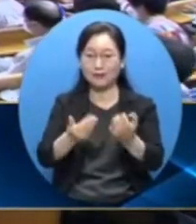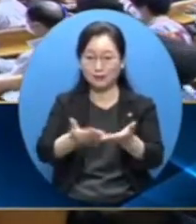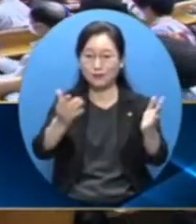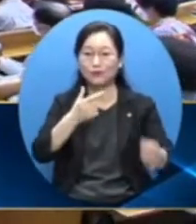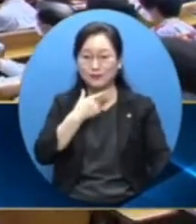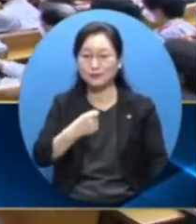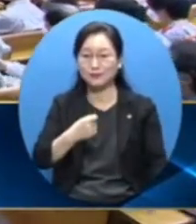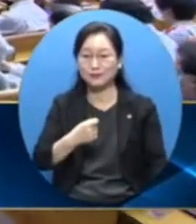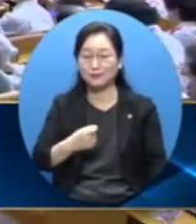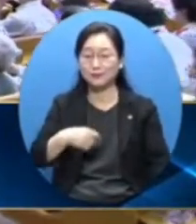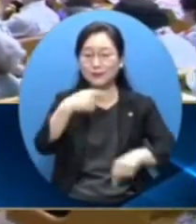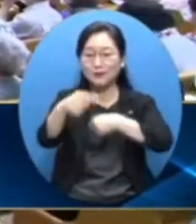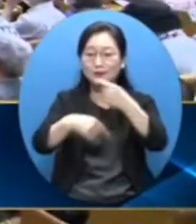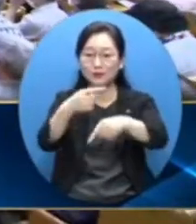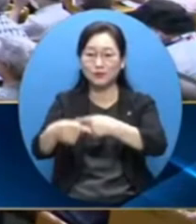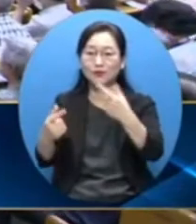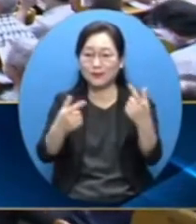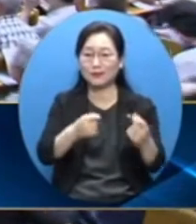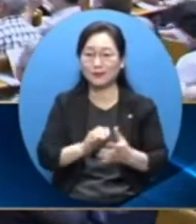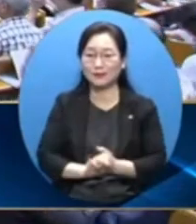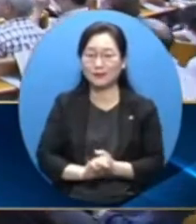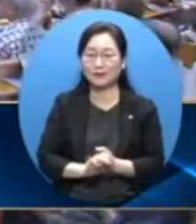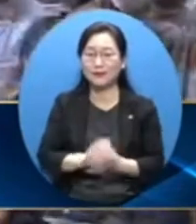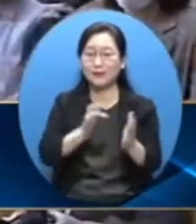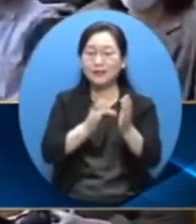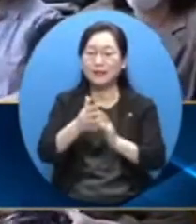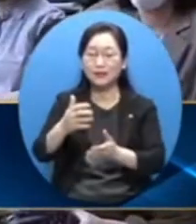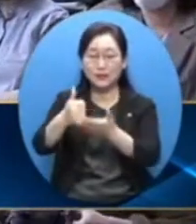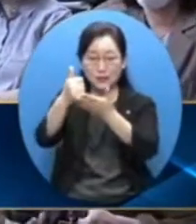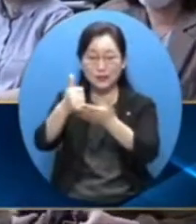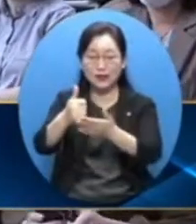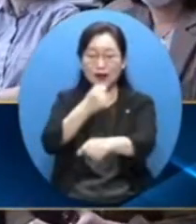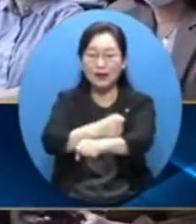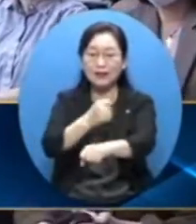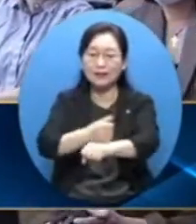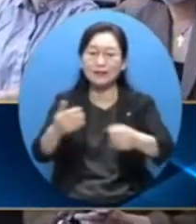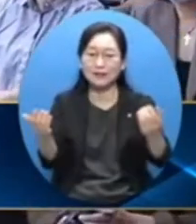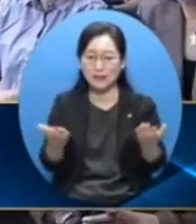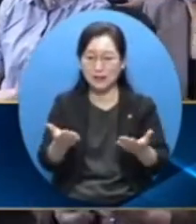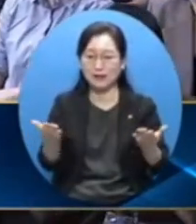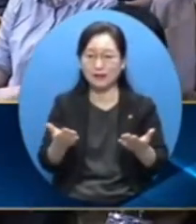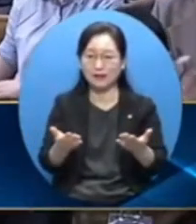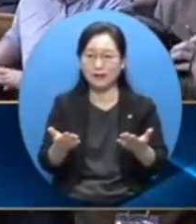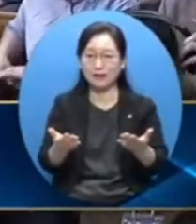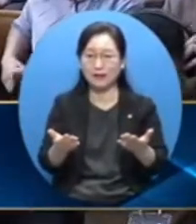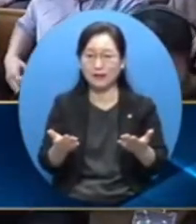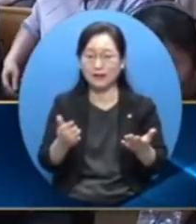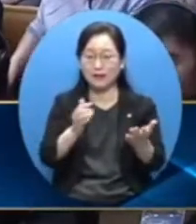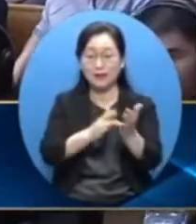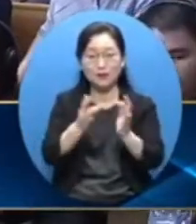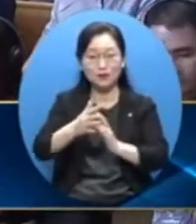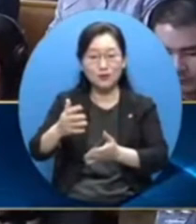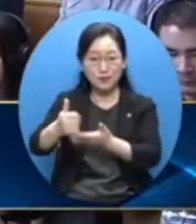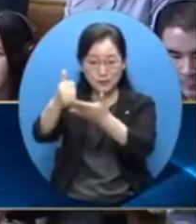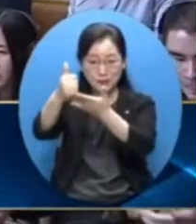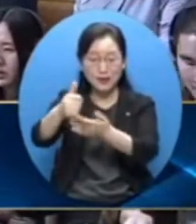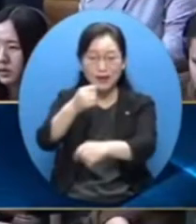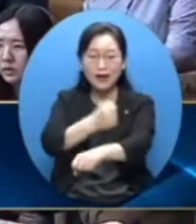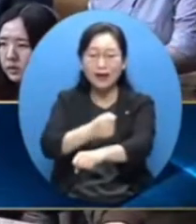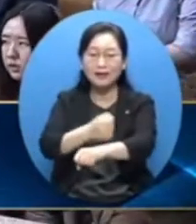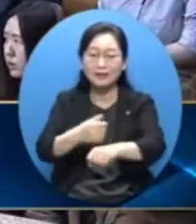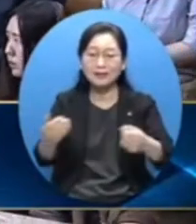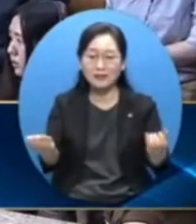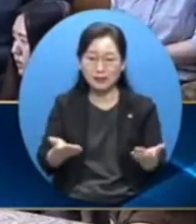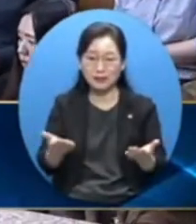나누기 원합니다 제목을 한번 크게 따라 하시기 바랍니다 예수님께서 하신 일 예수님께서 하신